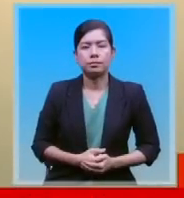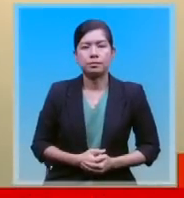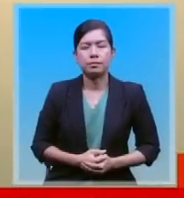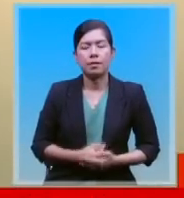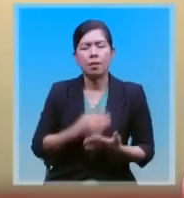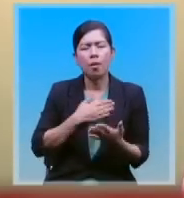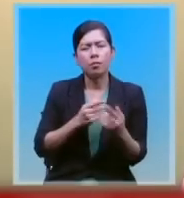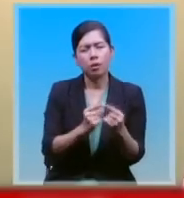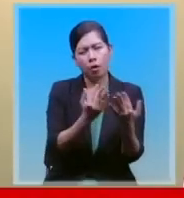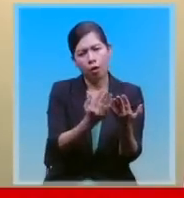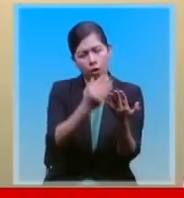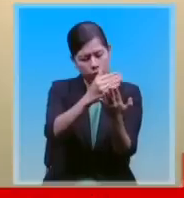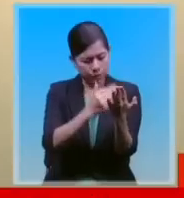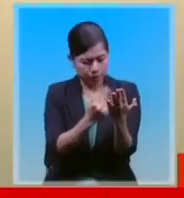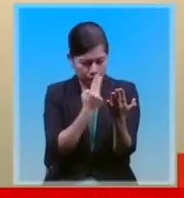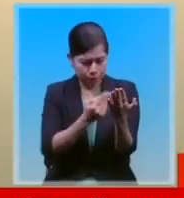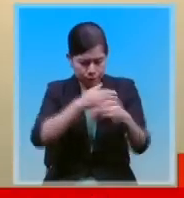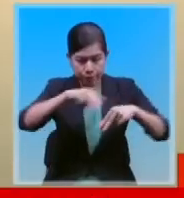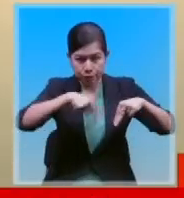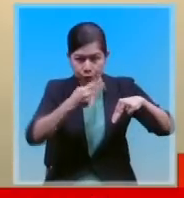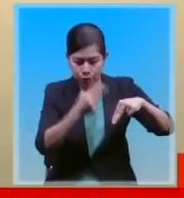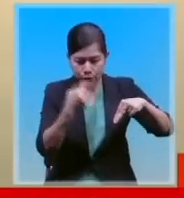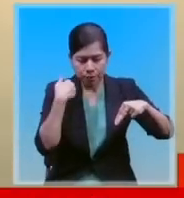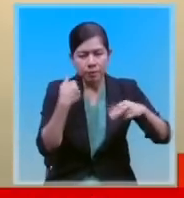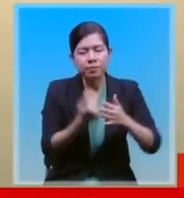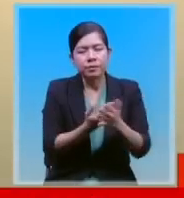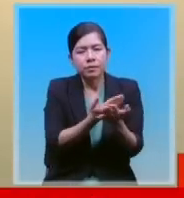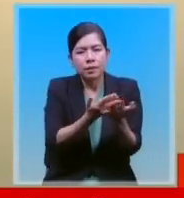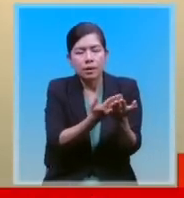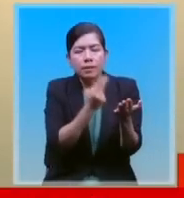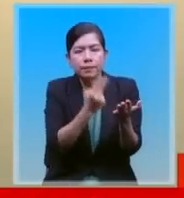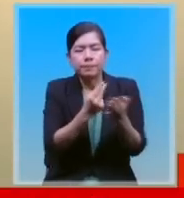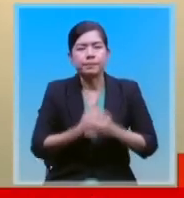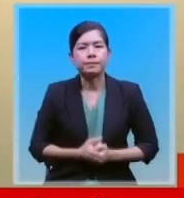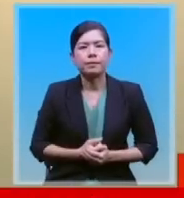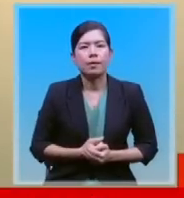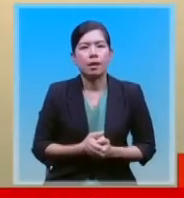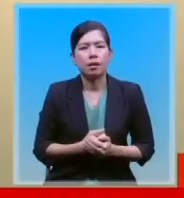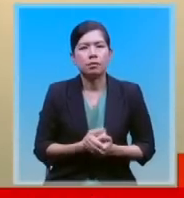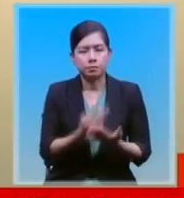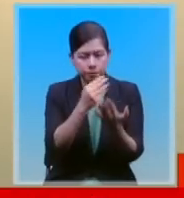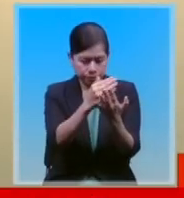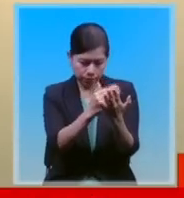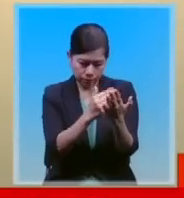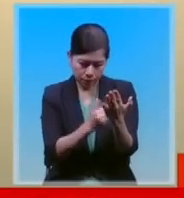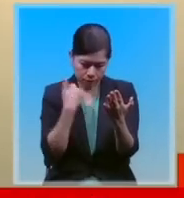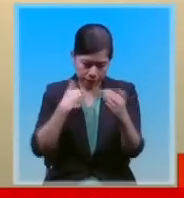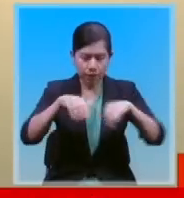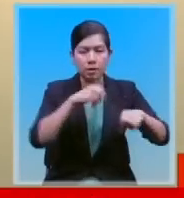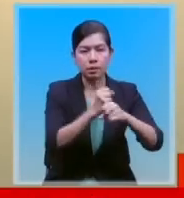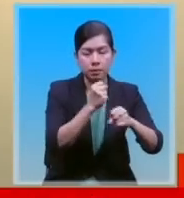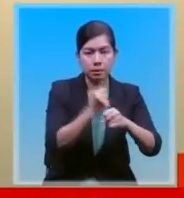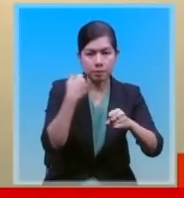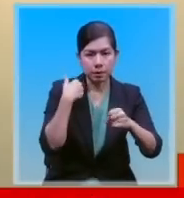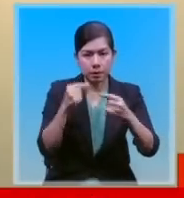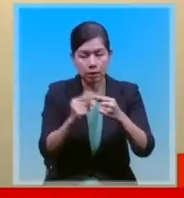วก็เรานโยบายไปศึกษาอยู่ก็อ่านไปได้เยอะละนะก็โอเคก็หลายอย่างมันก็ทำไปแล้วนะอันนี้เขาจะทำให้ดีต่อไปไง